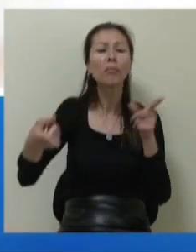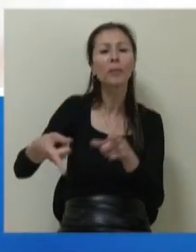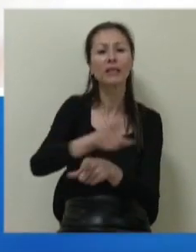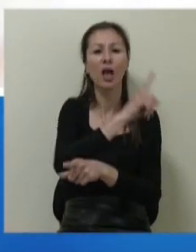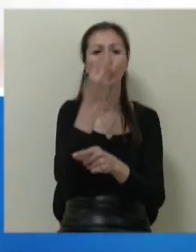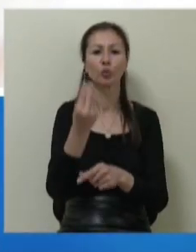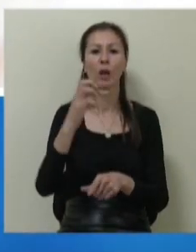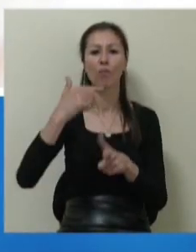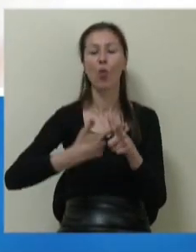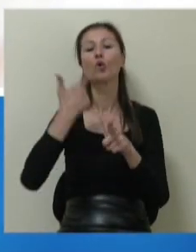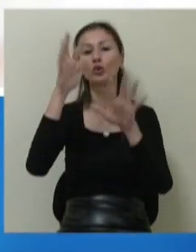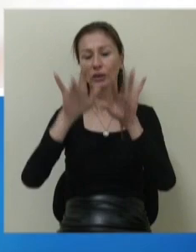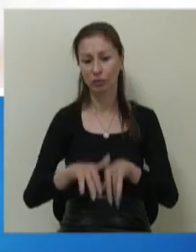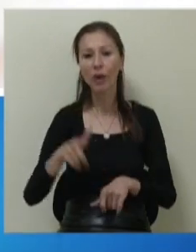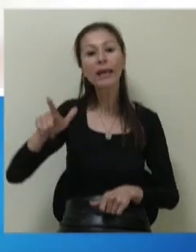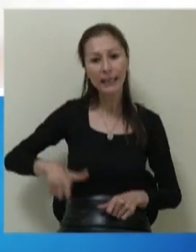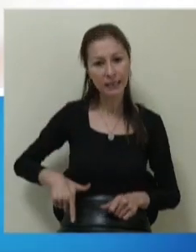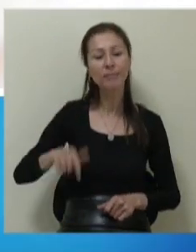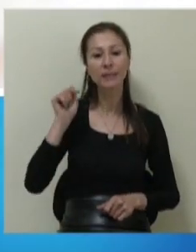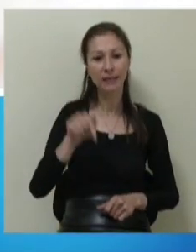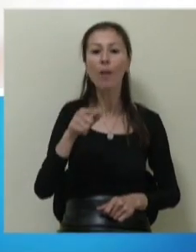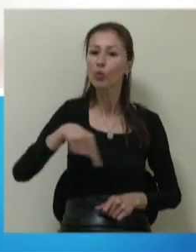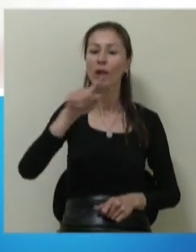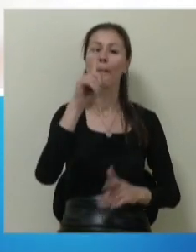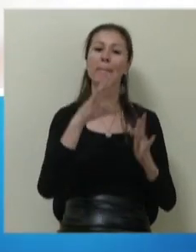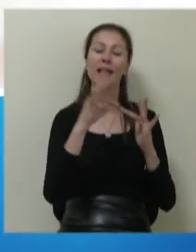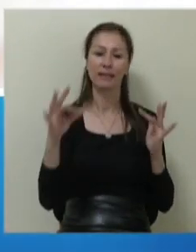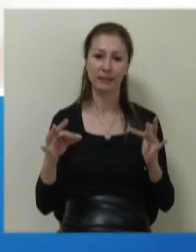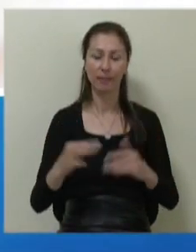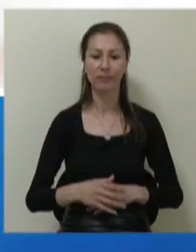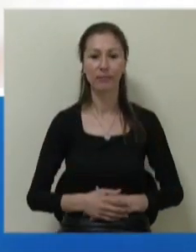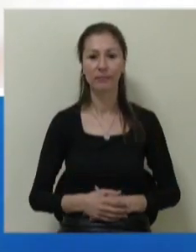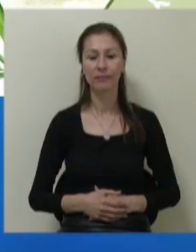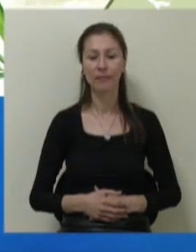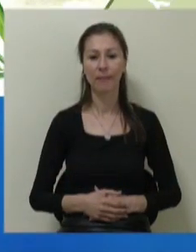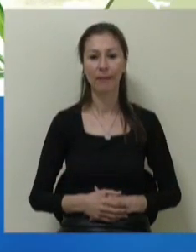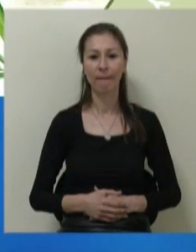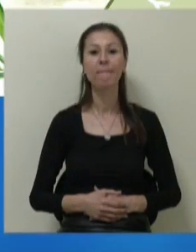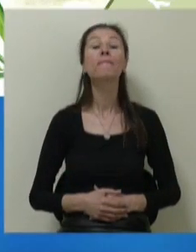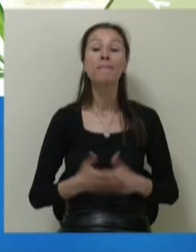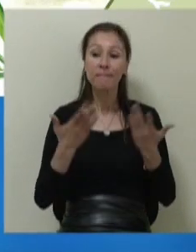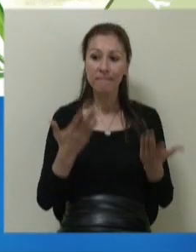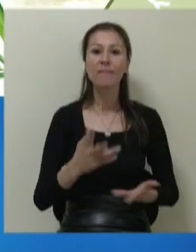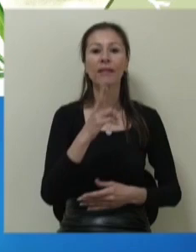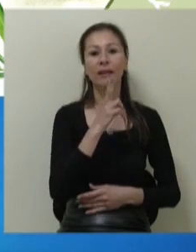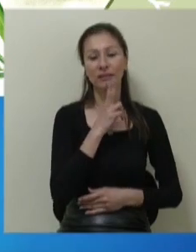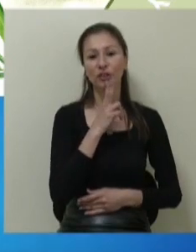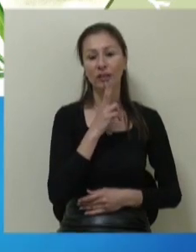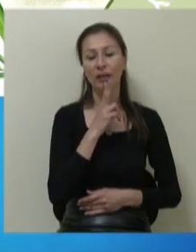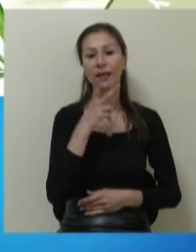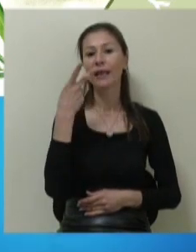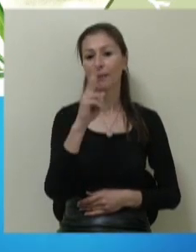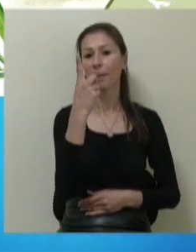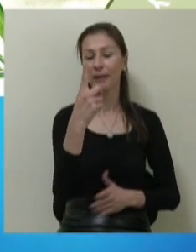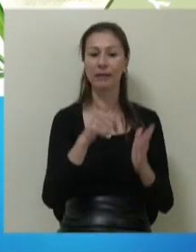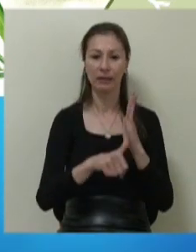proje gerçekleştiriliyor. İzmir'de bunlardan bir tanesi. Ve neticede